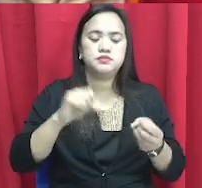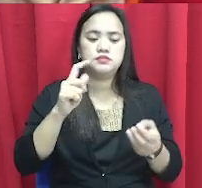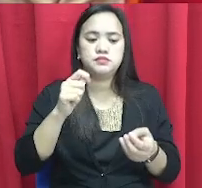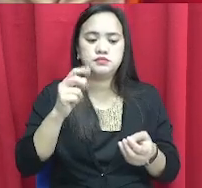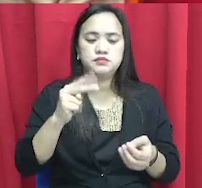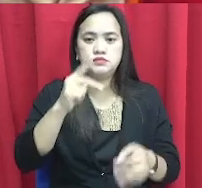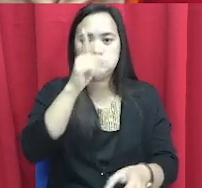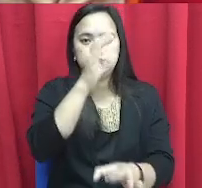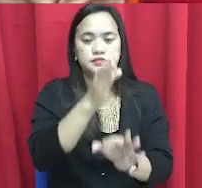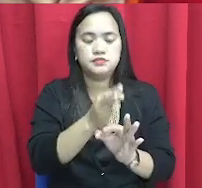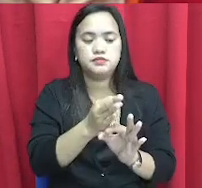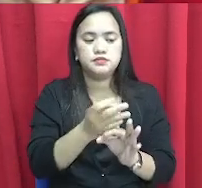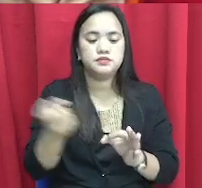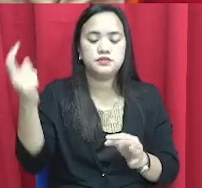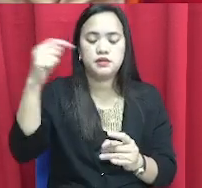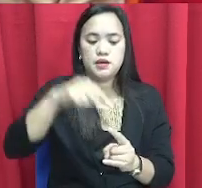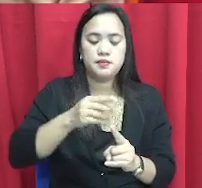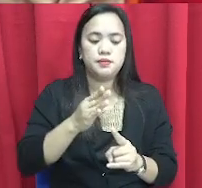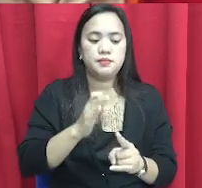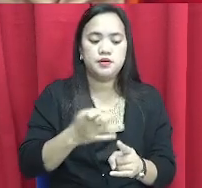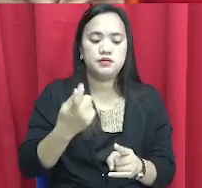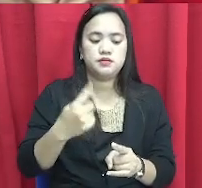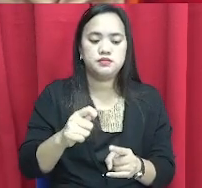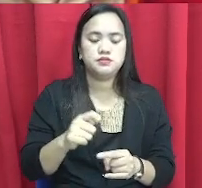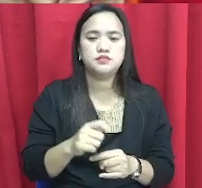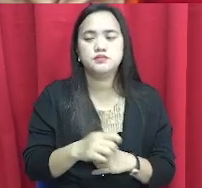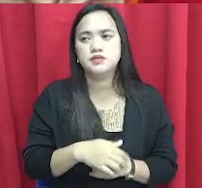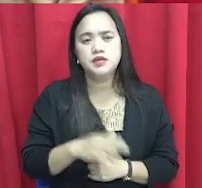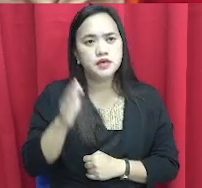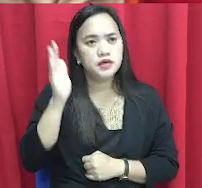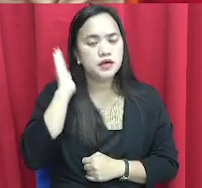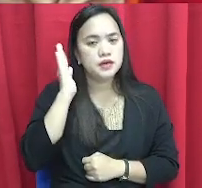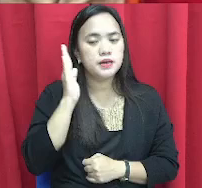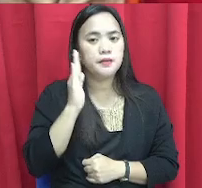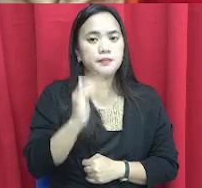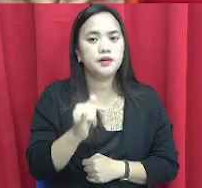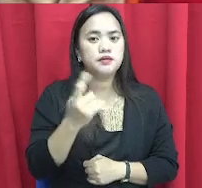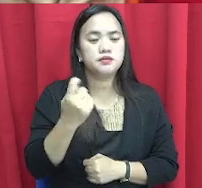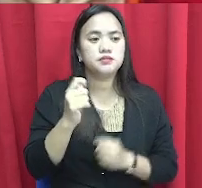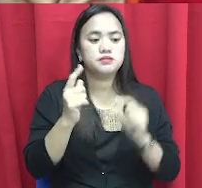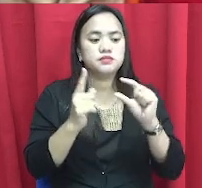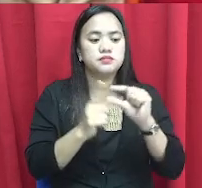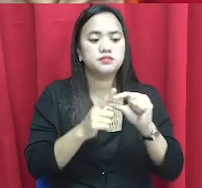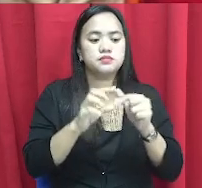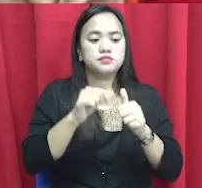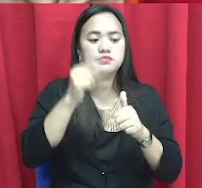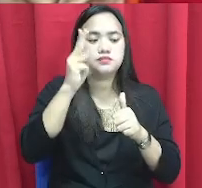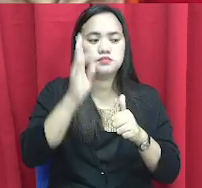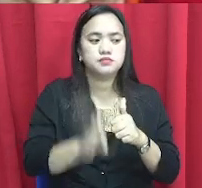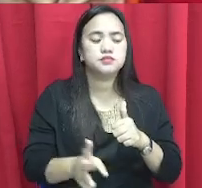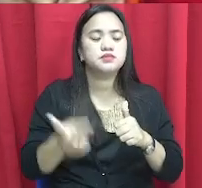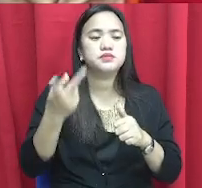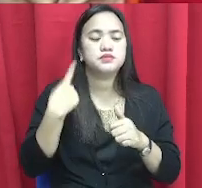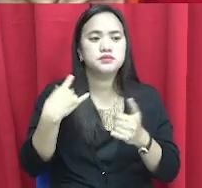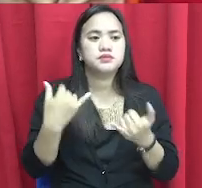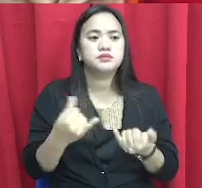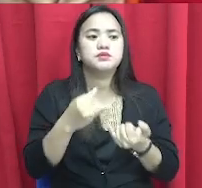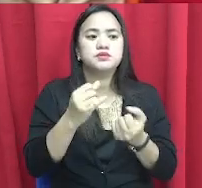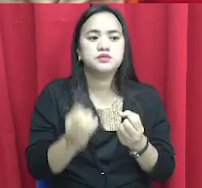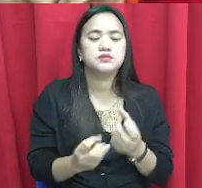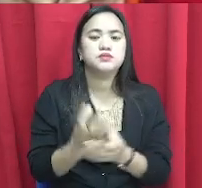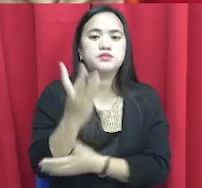by hearing and hearing by the word of God lalago ang ating pananampalataya mga kapatid sa